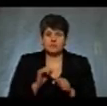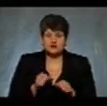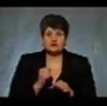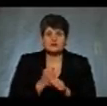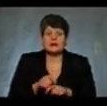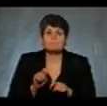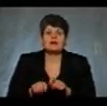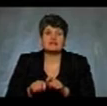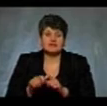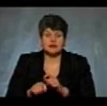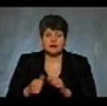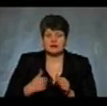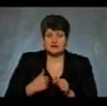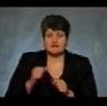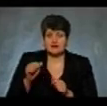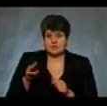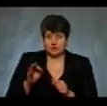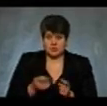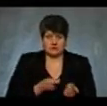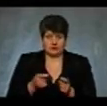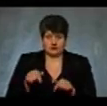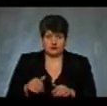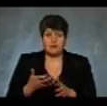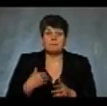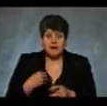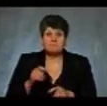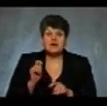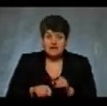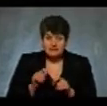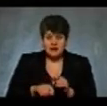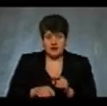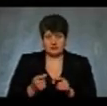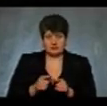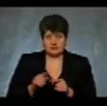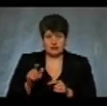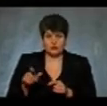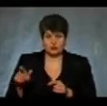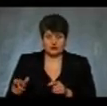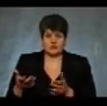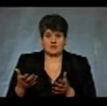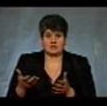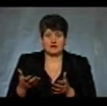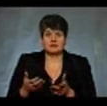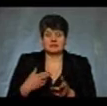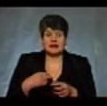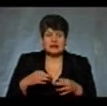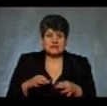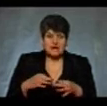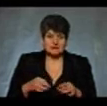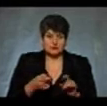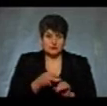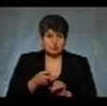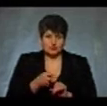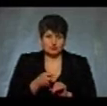перевірки бійців АТО, які прибувають зі Сходу сюди? Ми перевіряємо таких людей, тобто ми десь на транспортних